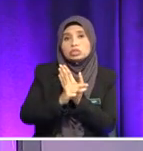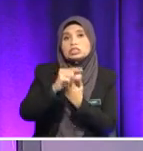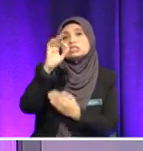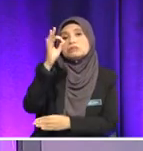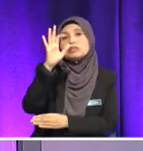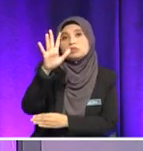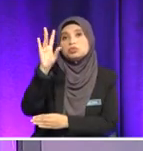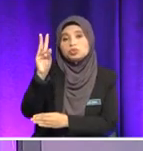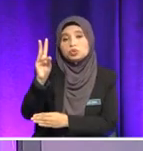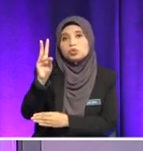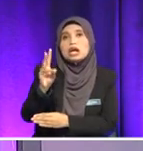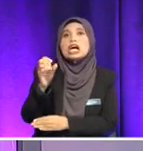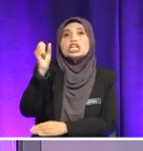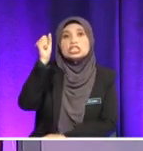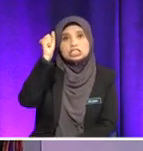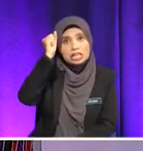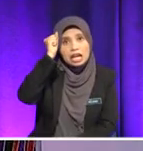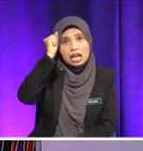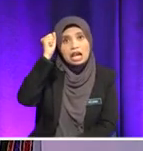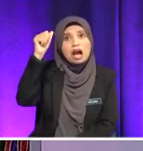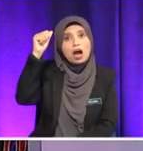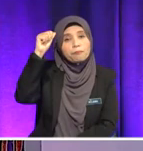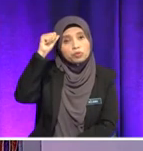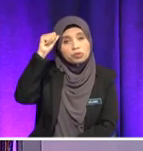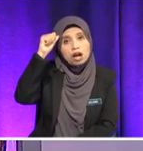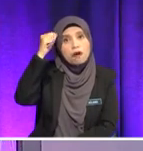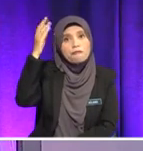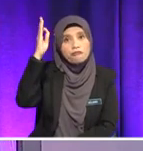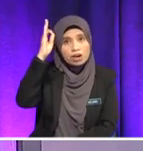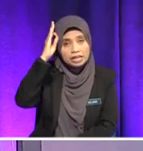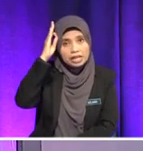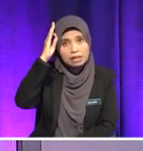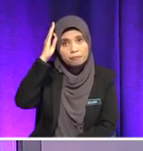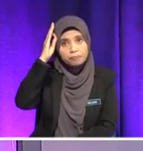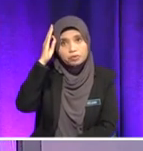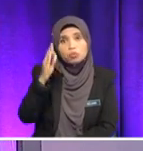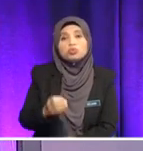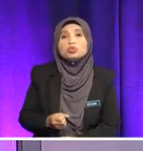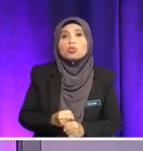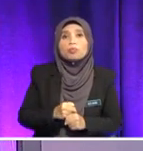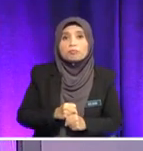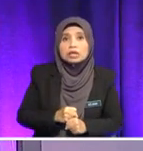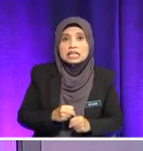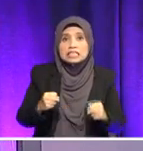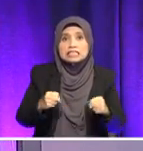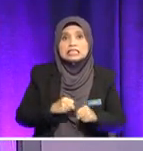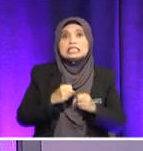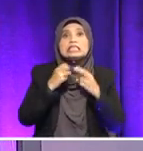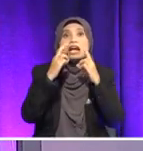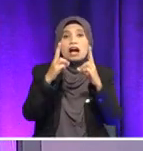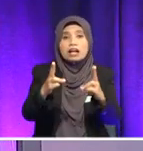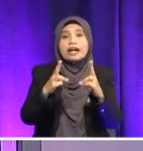Syekh Abdullah fahim orang yang mencadangkan kepada tungku untuk penis siaran kemerdekaan persekutuan Tanah Melayu tersebut